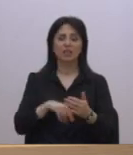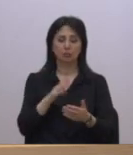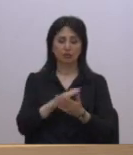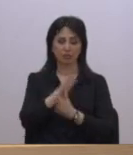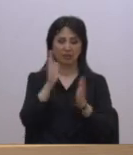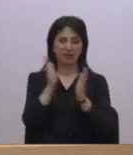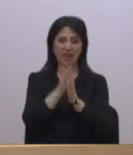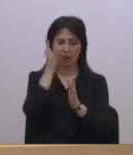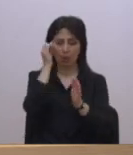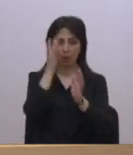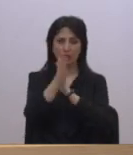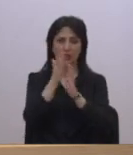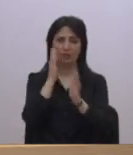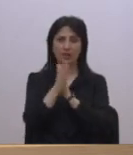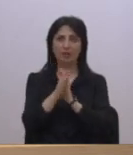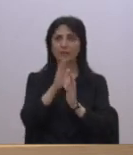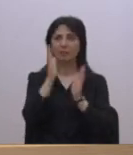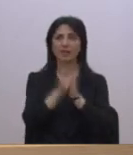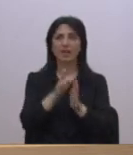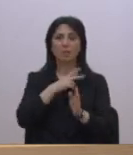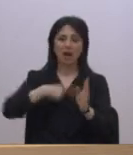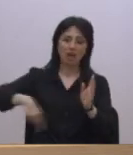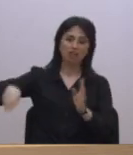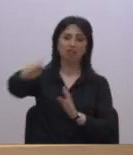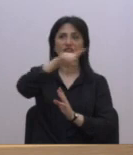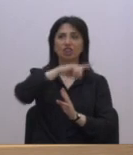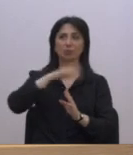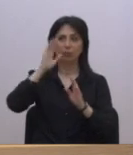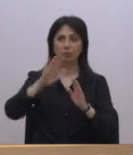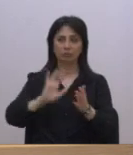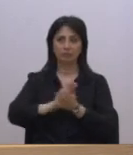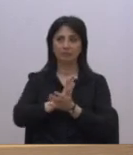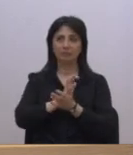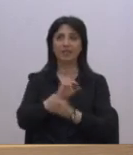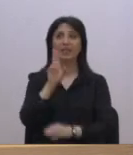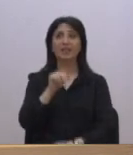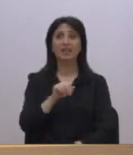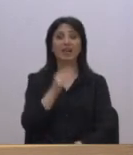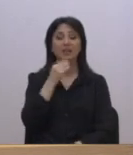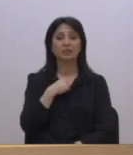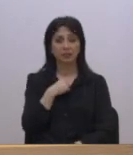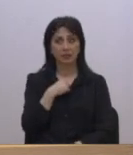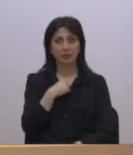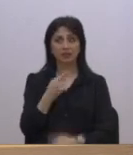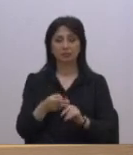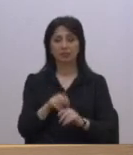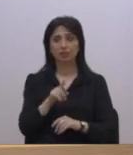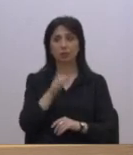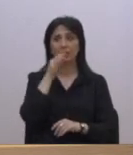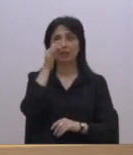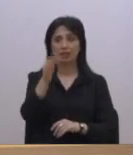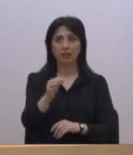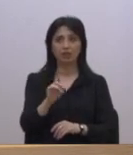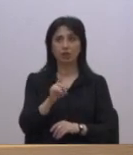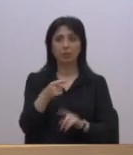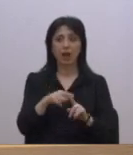მთელი რუსთაველი, მთელი პარლამენტის გარშემო ტერიტორია გადაიჭედება. და რისთვის? იმისთვის, რომ გითხრათ,